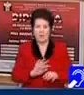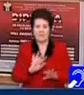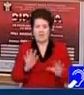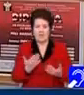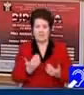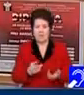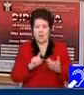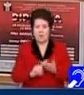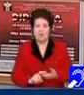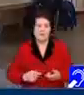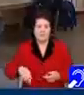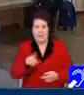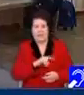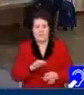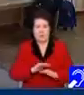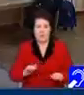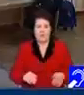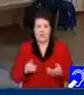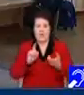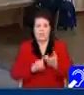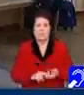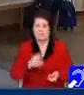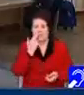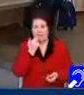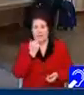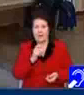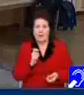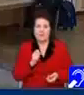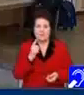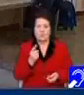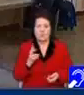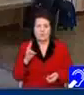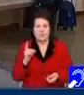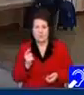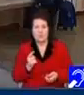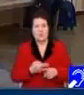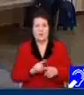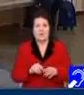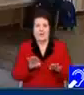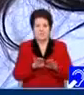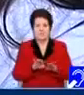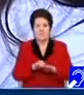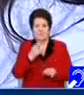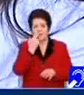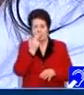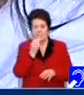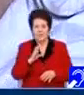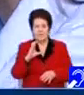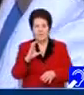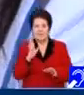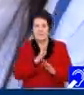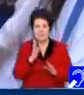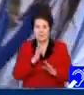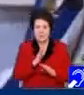dat mă lipsesc și alți copii. Îmbolnăvirea cu virusul gripal AH1N1 prezintă simptome asemănătoare unei gripe sezoniere,